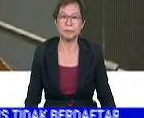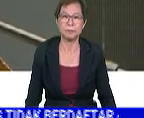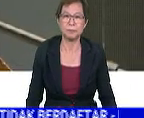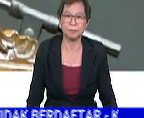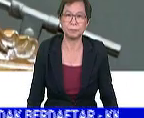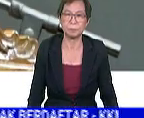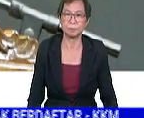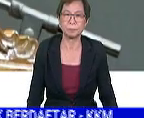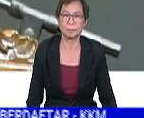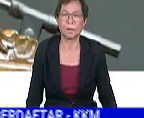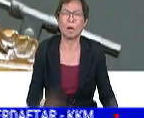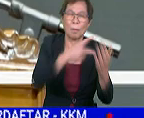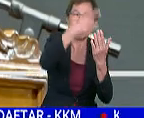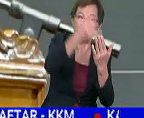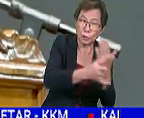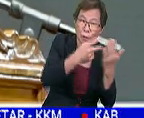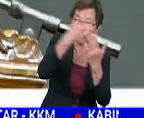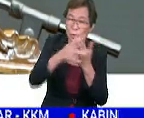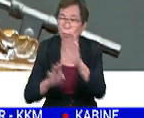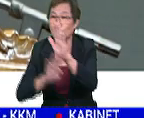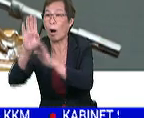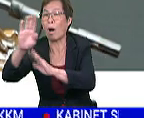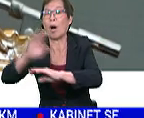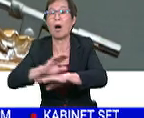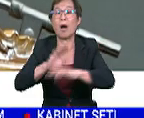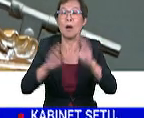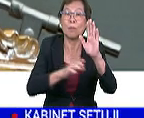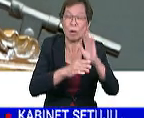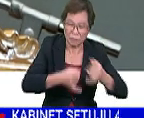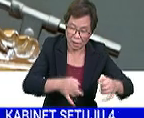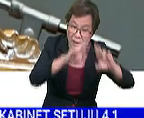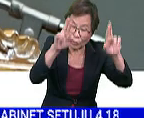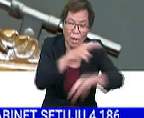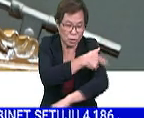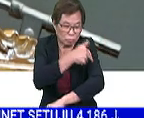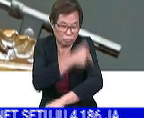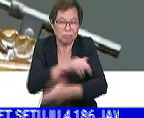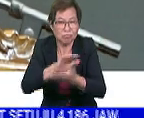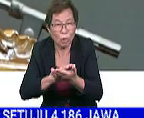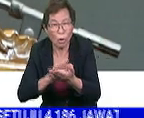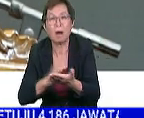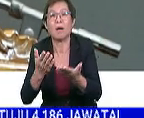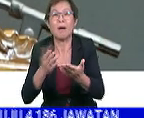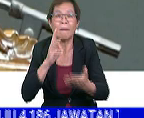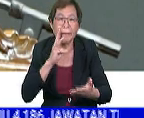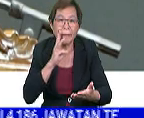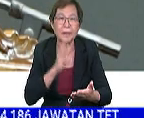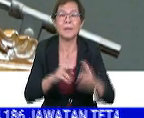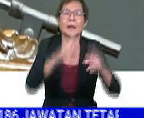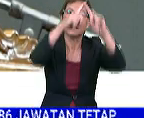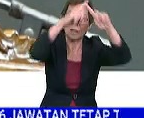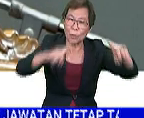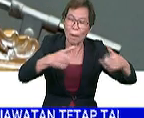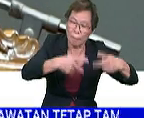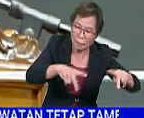PBT projek-projek pembangunan infrastruktur dan utiliti serta menaikkan taraf kudahan awam seperti Padang dewan